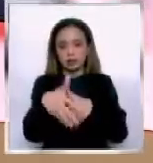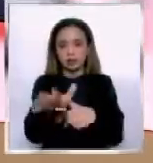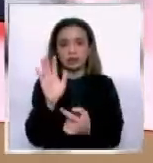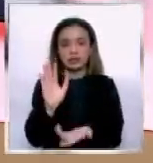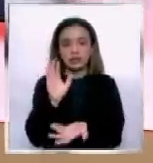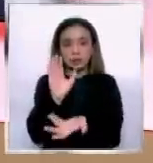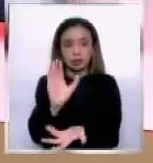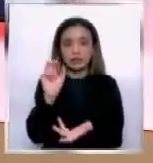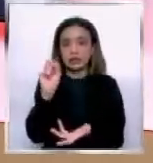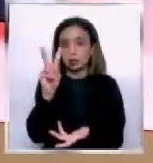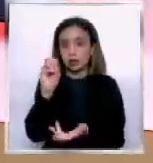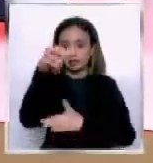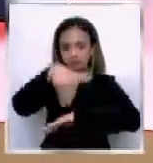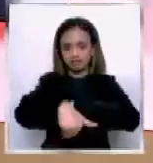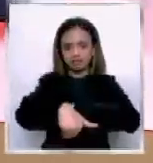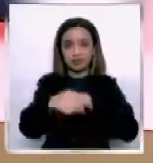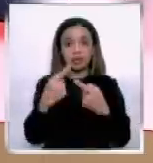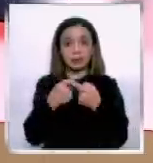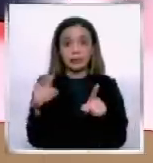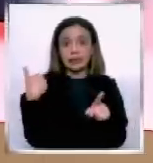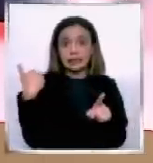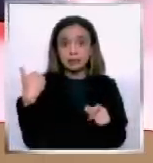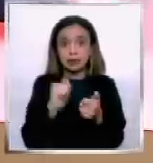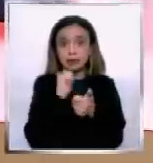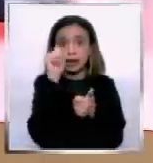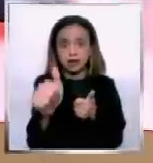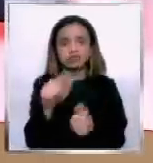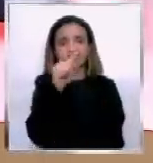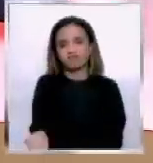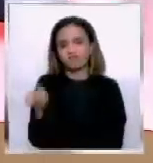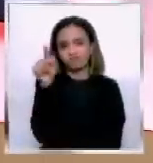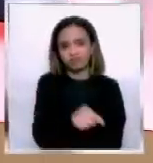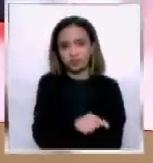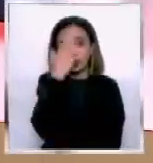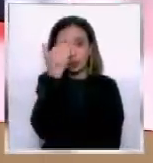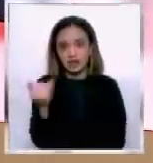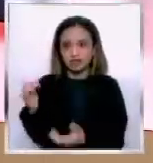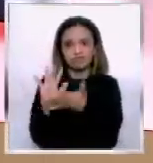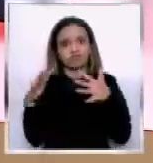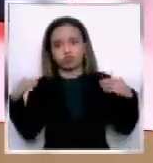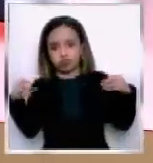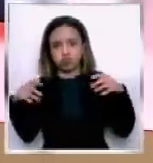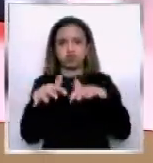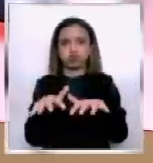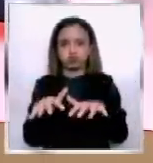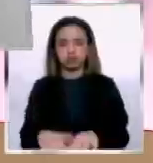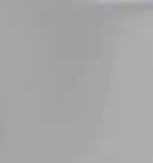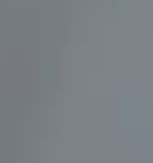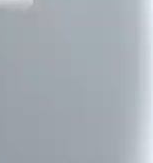gabi. Pero di pa man nakalalayo, kinansela na ito dahil pinagkaguluhan. Nakatutok si Darlene Kai.